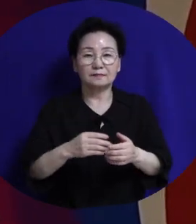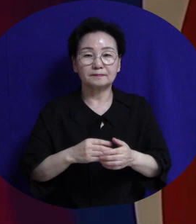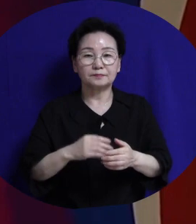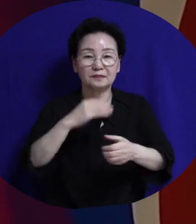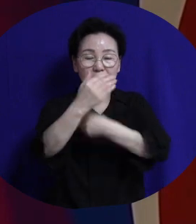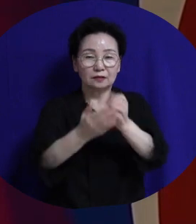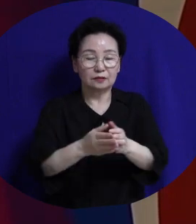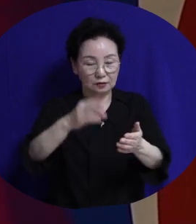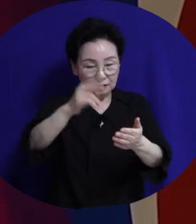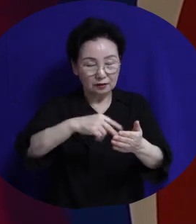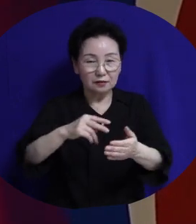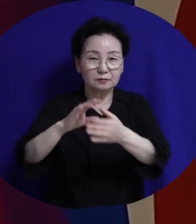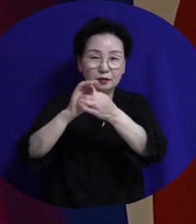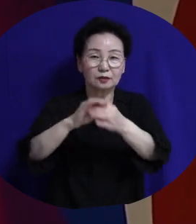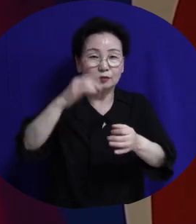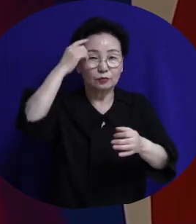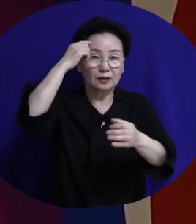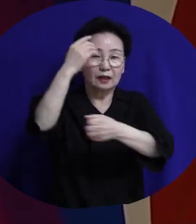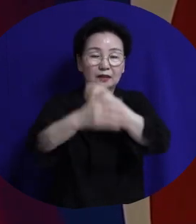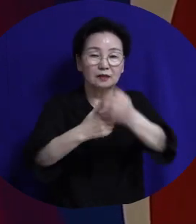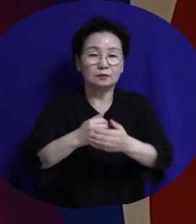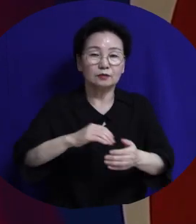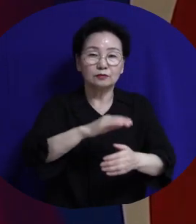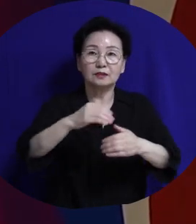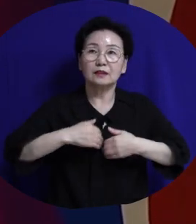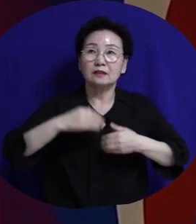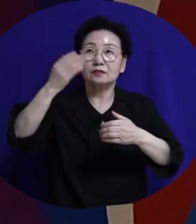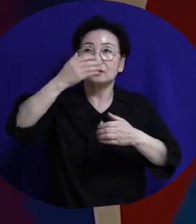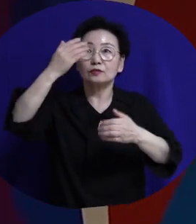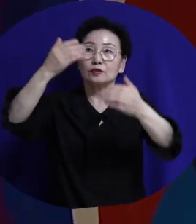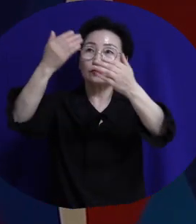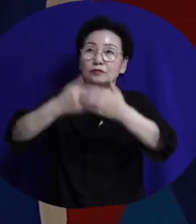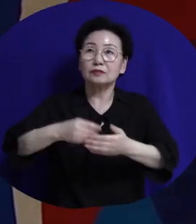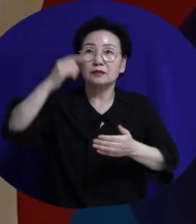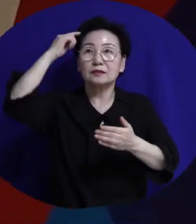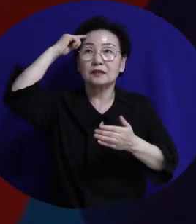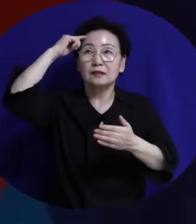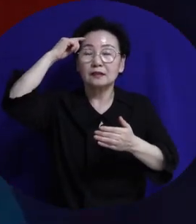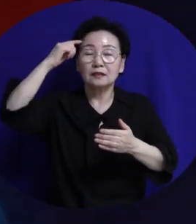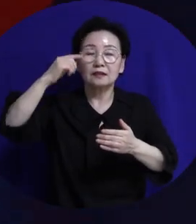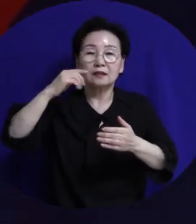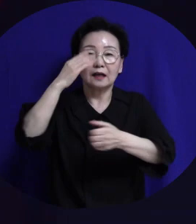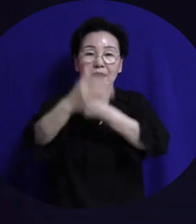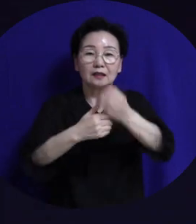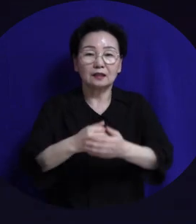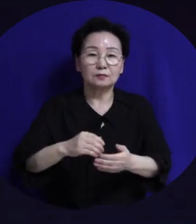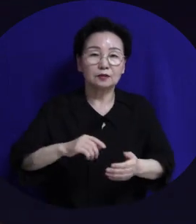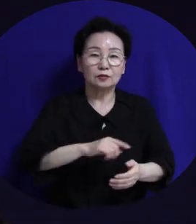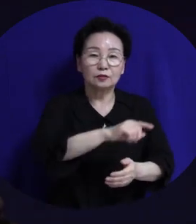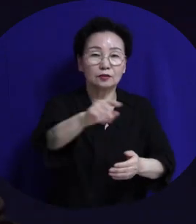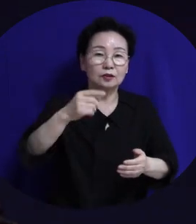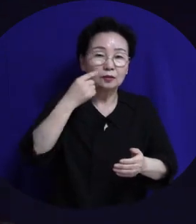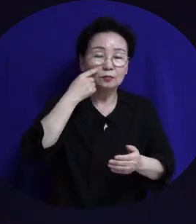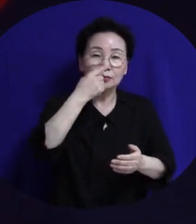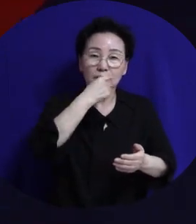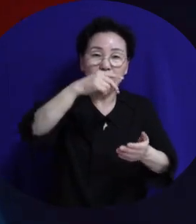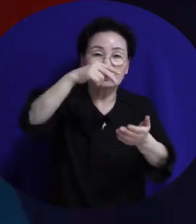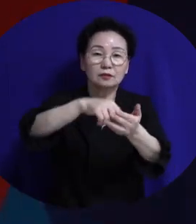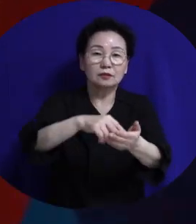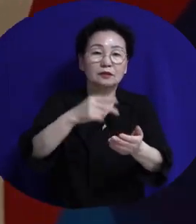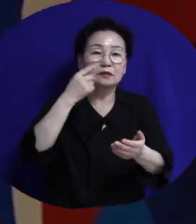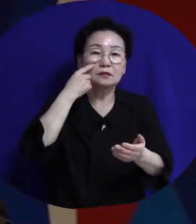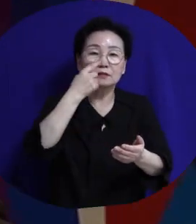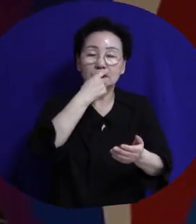성경을 읽으면서 왜 하나님께서 우리에게 성령을 주셨을까? 내가 너를 보증했다는 증표로 너는 사람의 자녀가 아니라